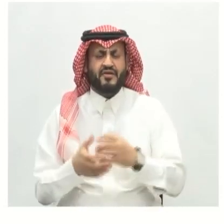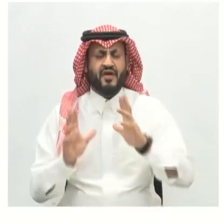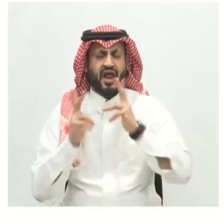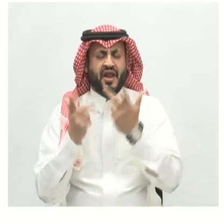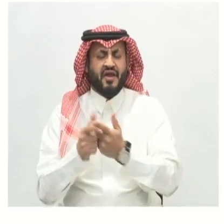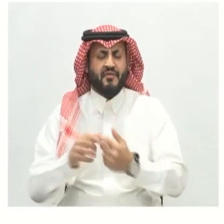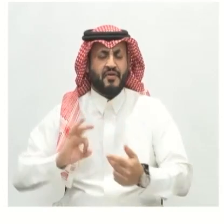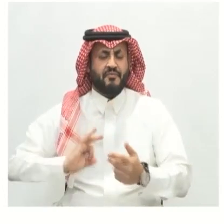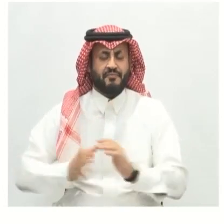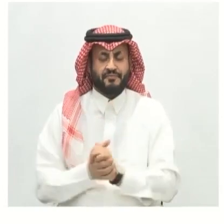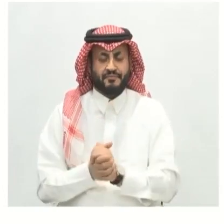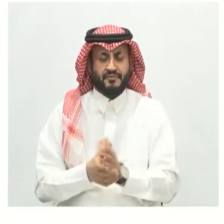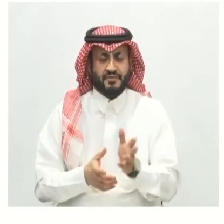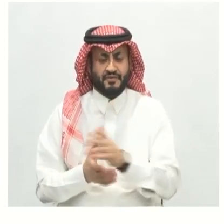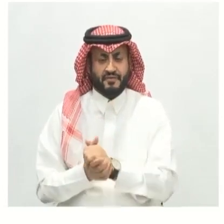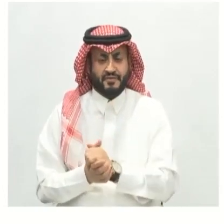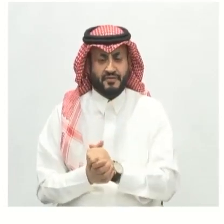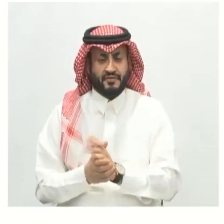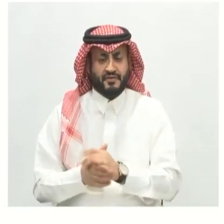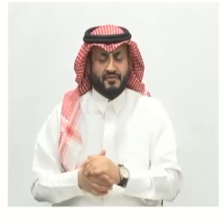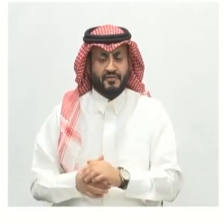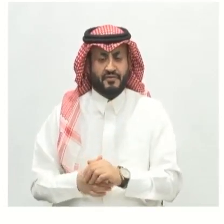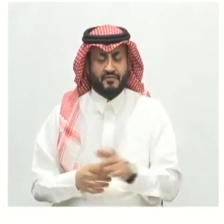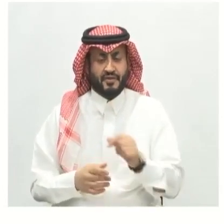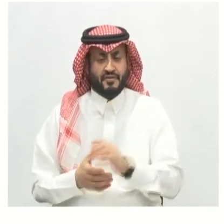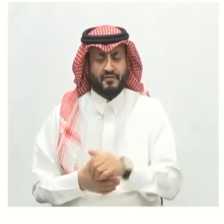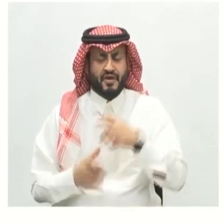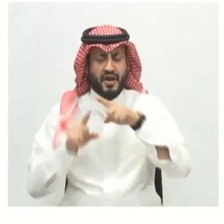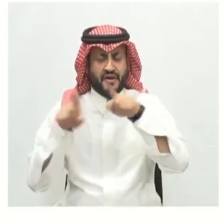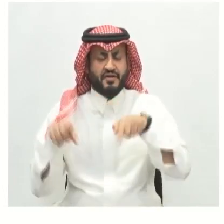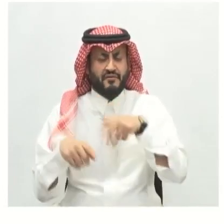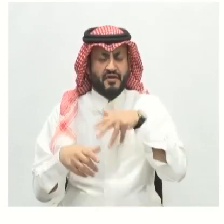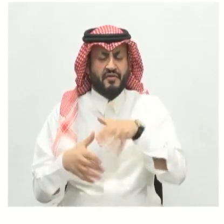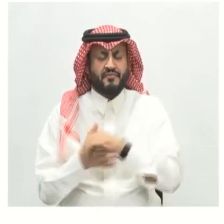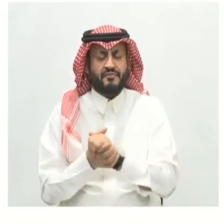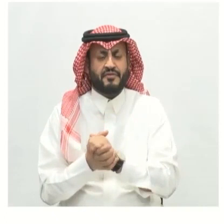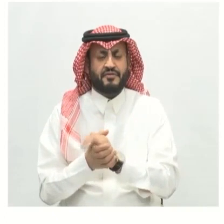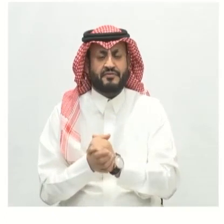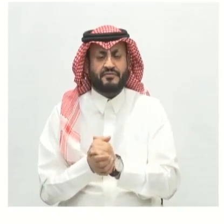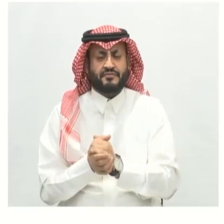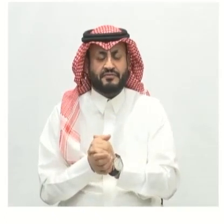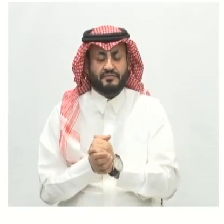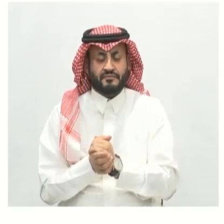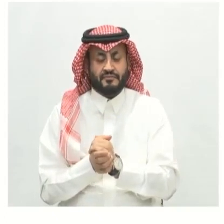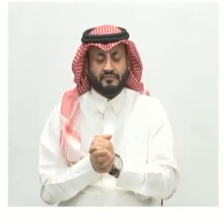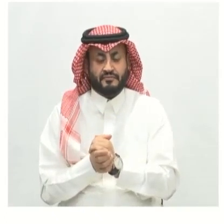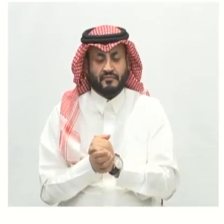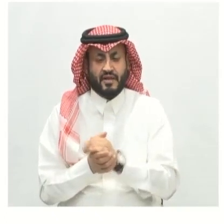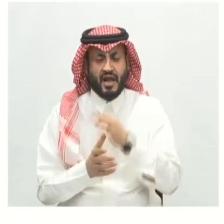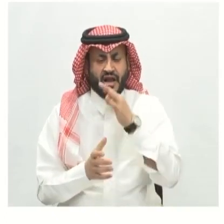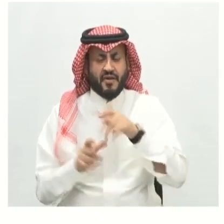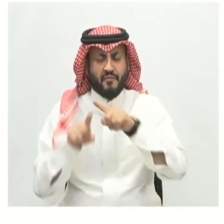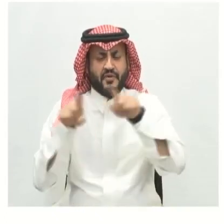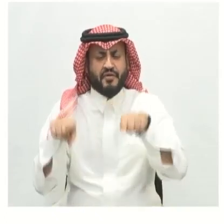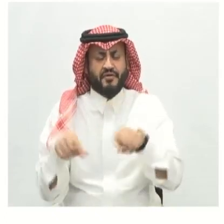محبب ومن الذوق الذي دعت اليه السنه ما رواه ابو الدرداء رضي الله عنه قال